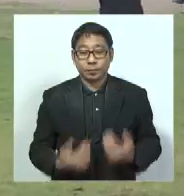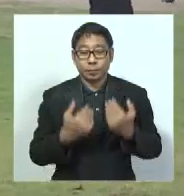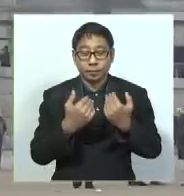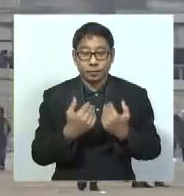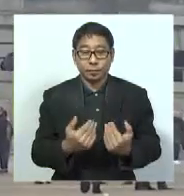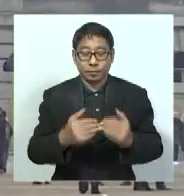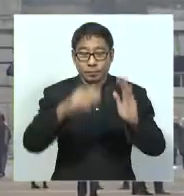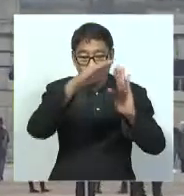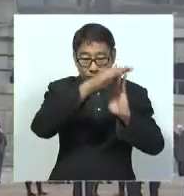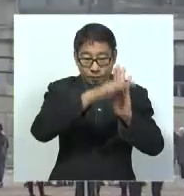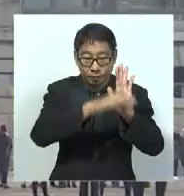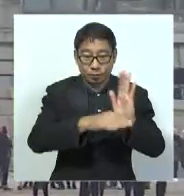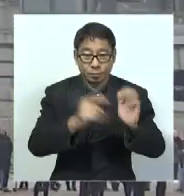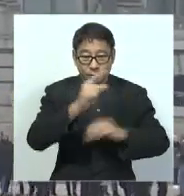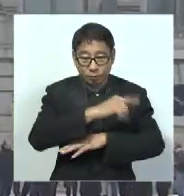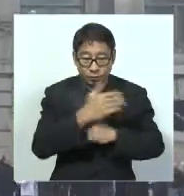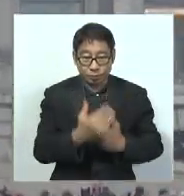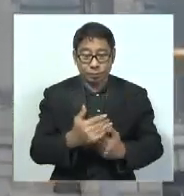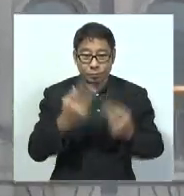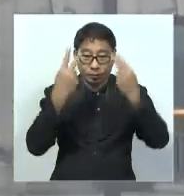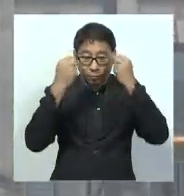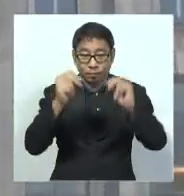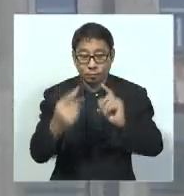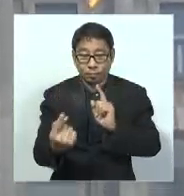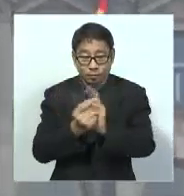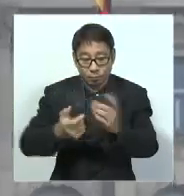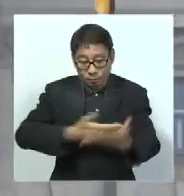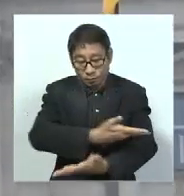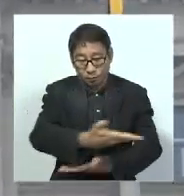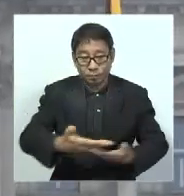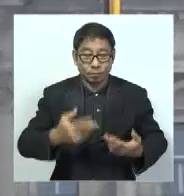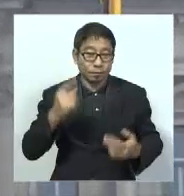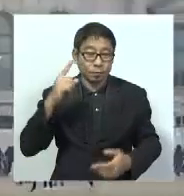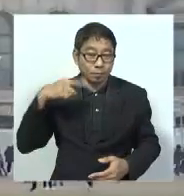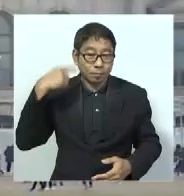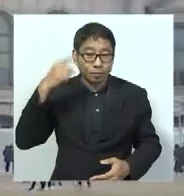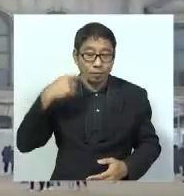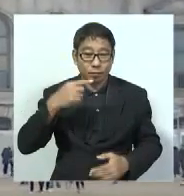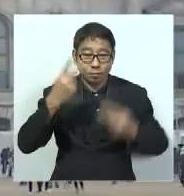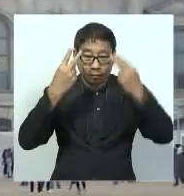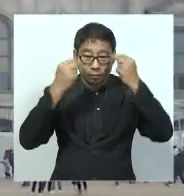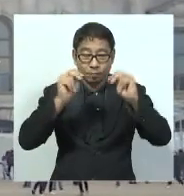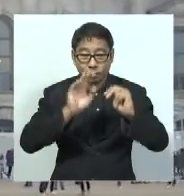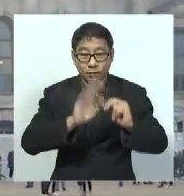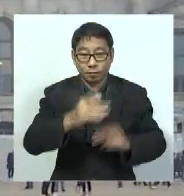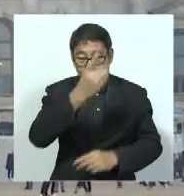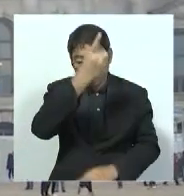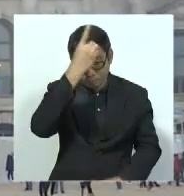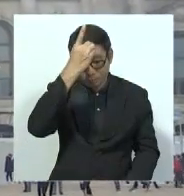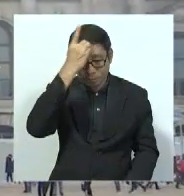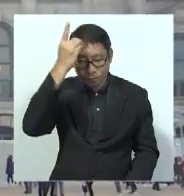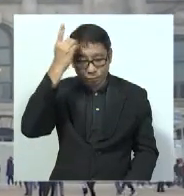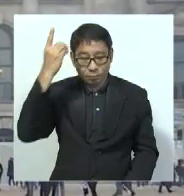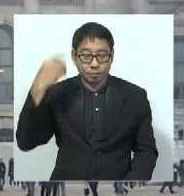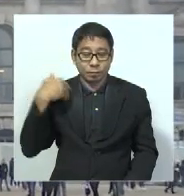ในส่วนของกำหนดการวันนี้นะคะนายกรัฐมนตรีจะพบหารือกับนางอังเกลาเมเคิลนายกรัฐมนตรีสหพันธ์ส